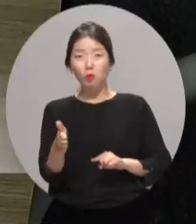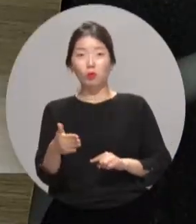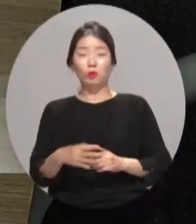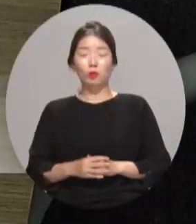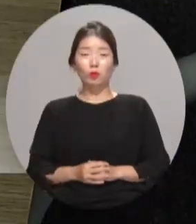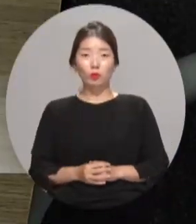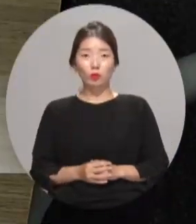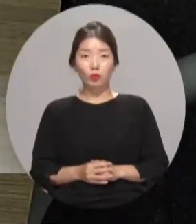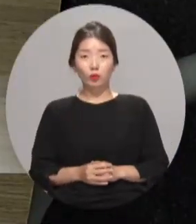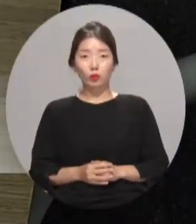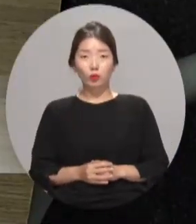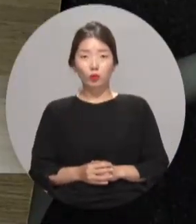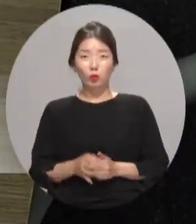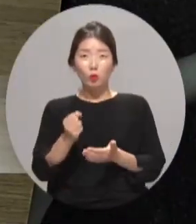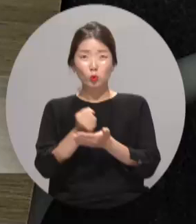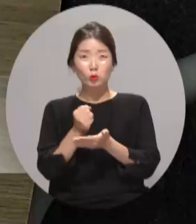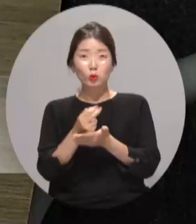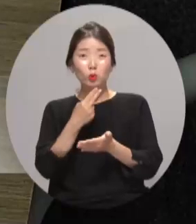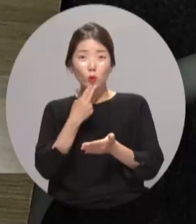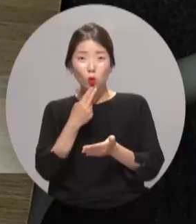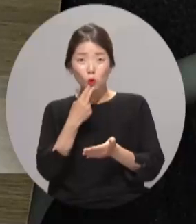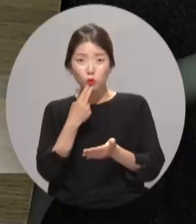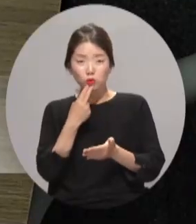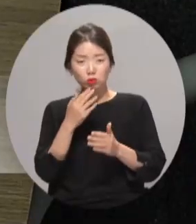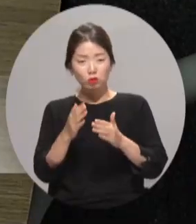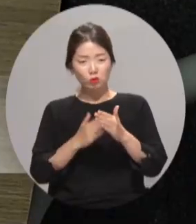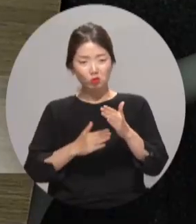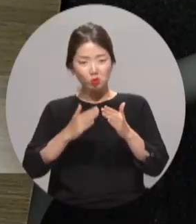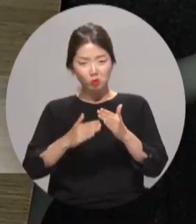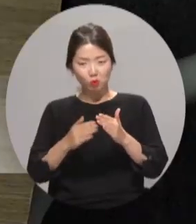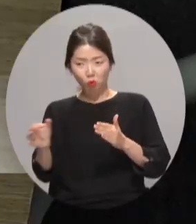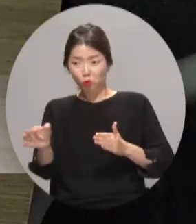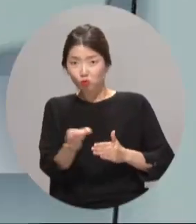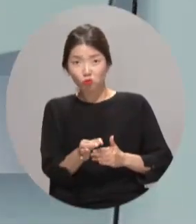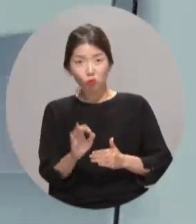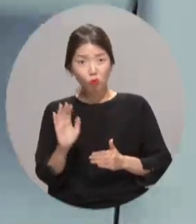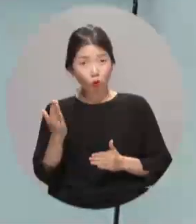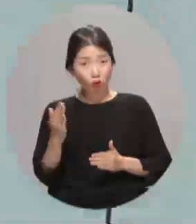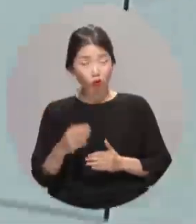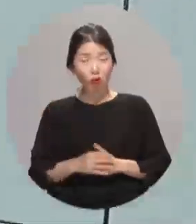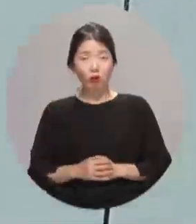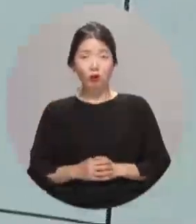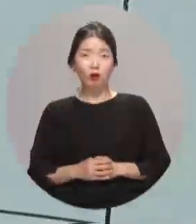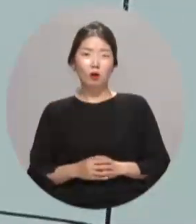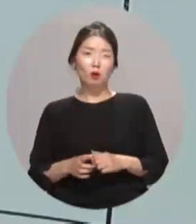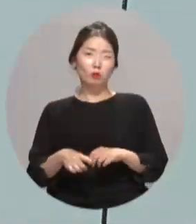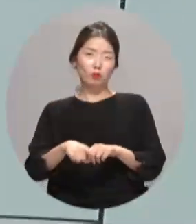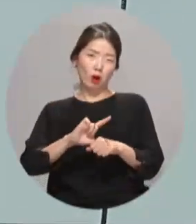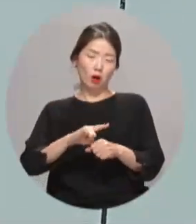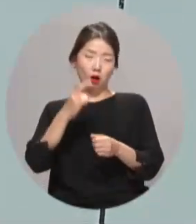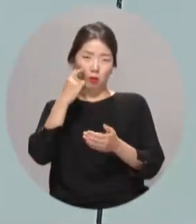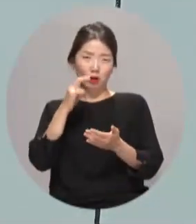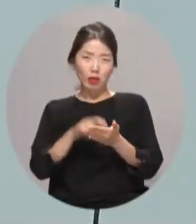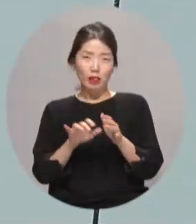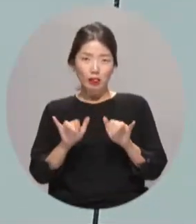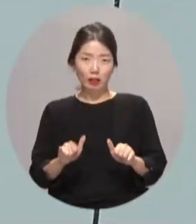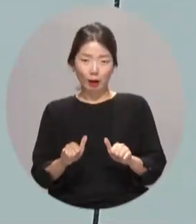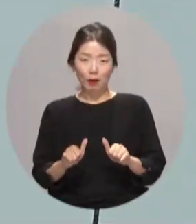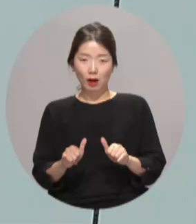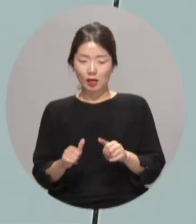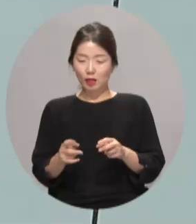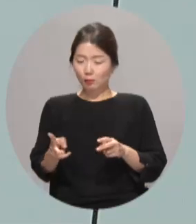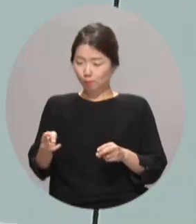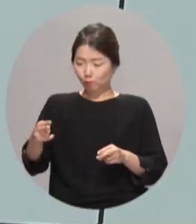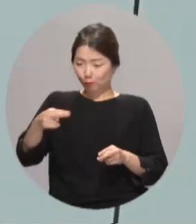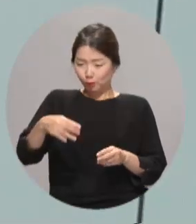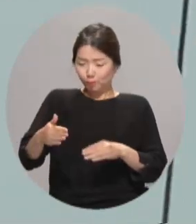드러납니다. 도장도 찍지 않고 정식 예산을 집행한 것. 뒤늦게 이런 사실이 드러날까 날인을 받은